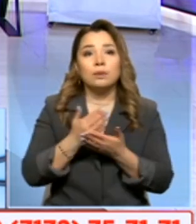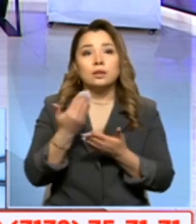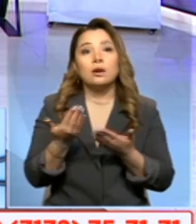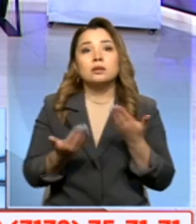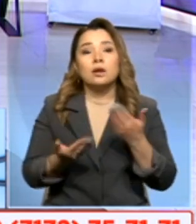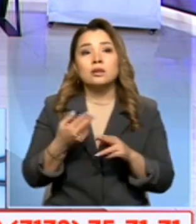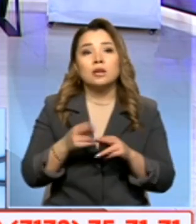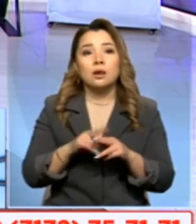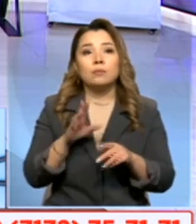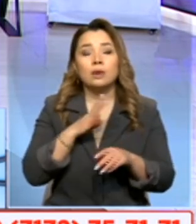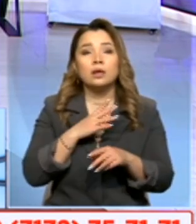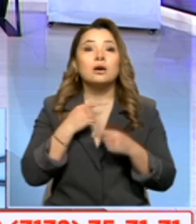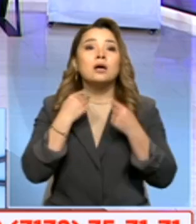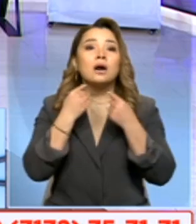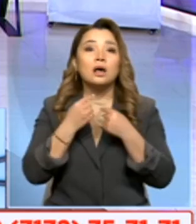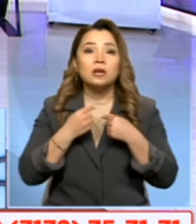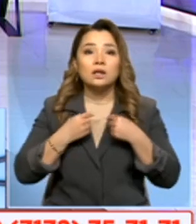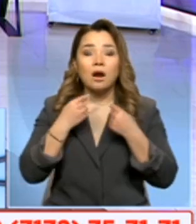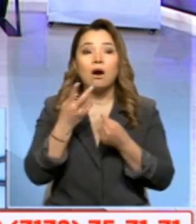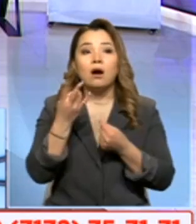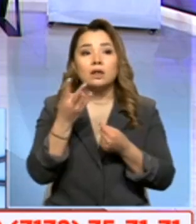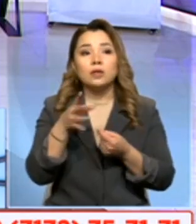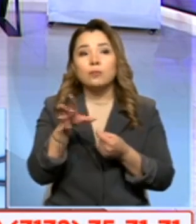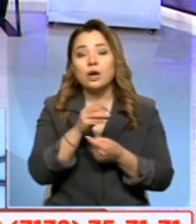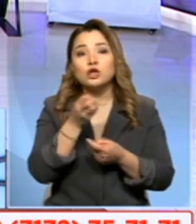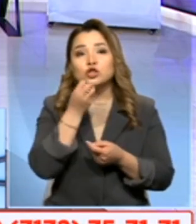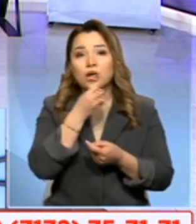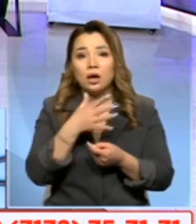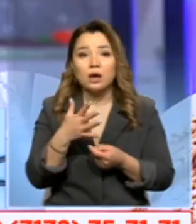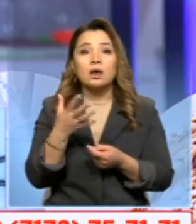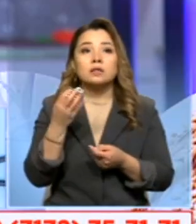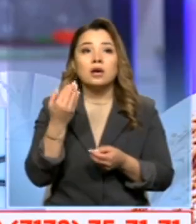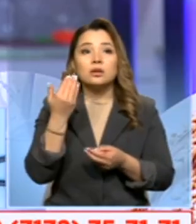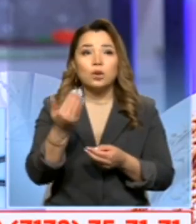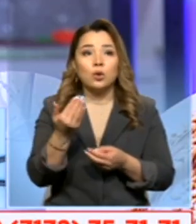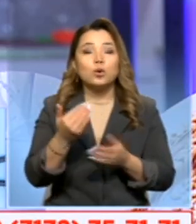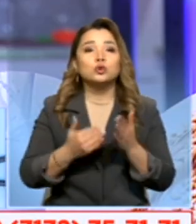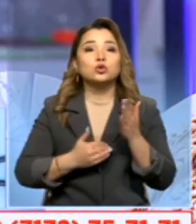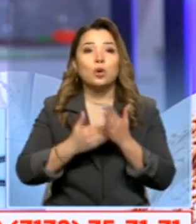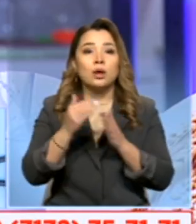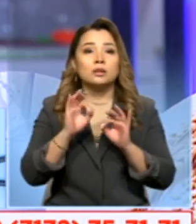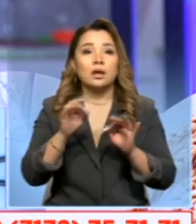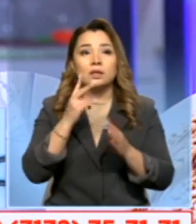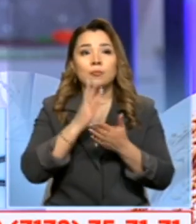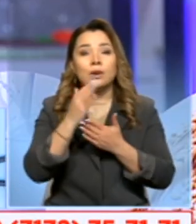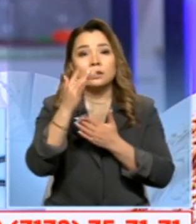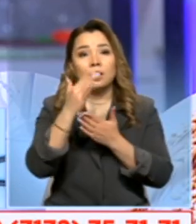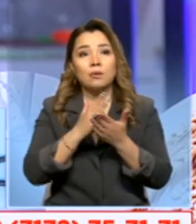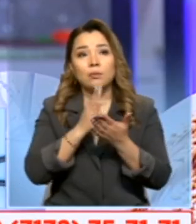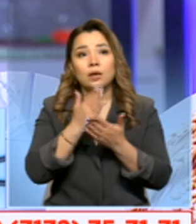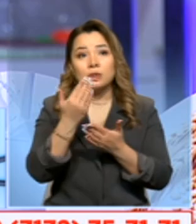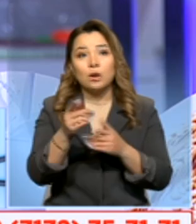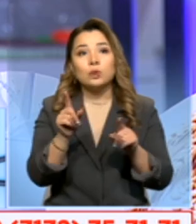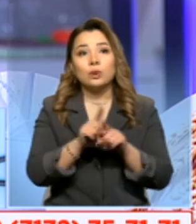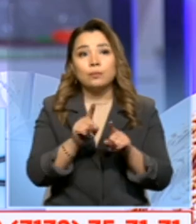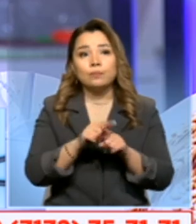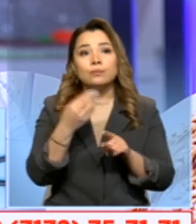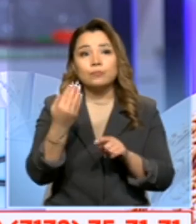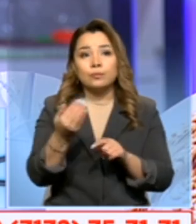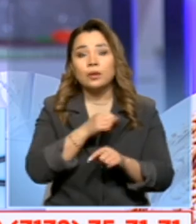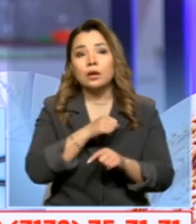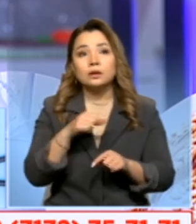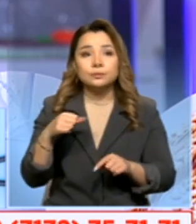егер қалқанша безде пока анализдер жақсы, бірақ сізде жоғарда айтып кеткен белгілер бола тұратын болса, онда